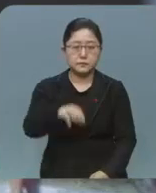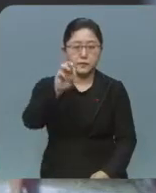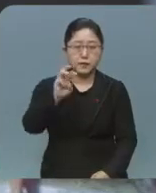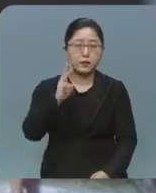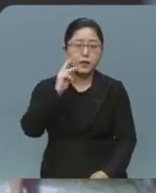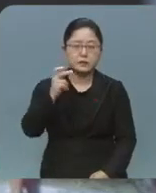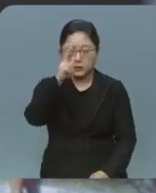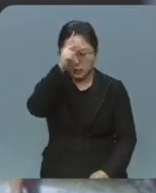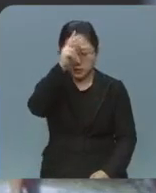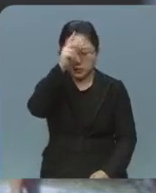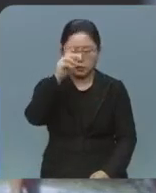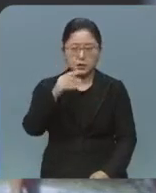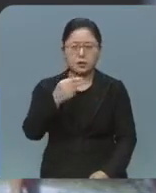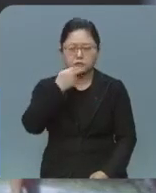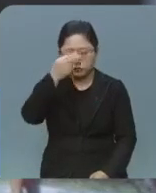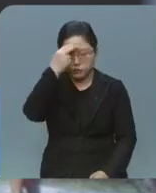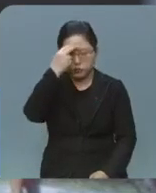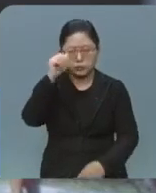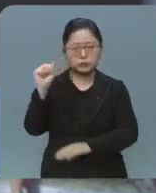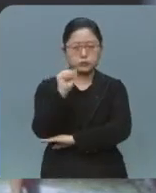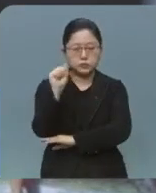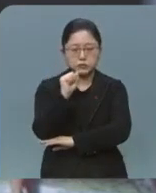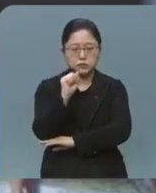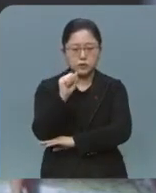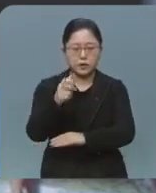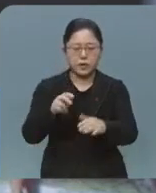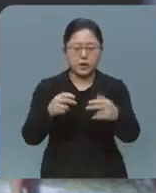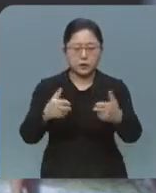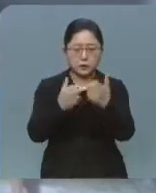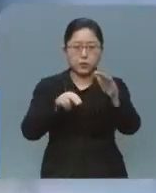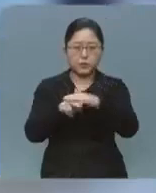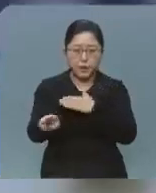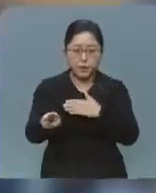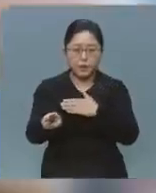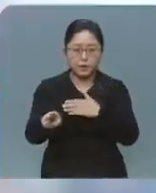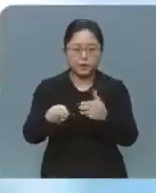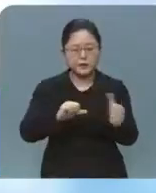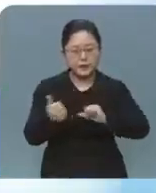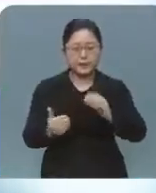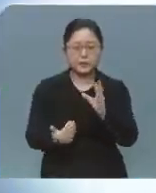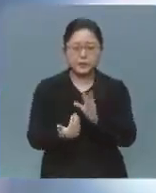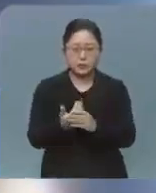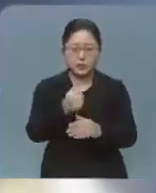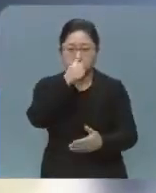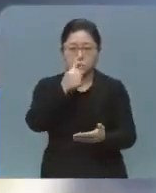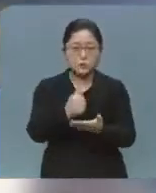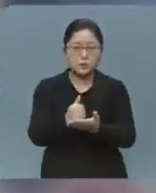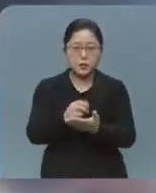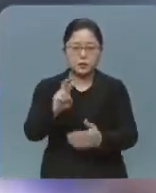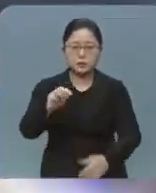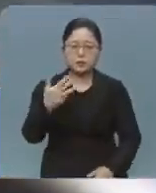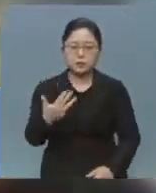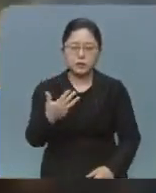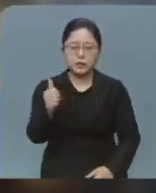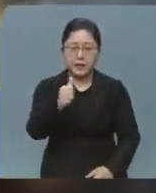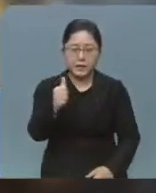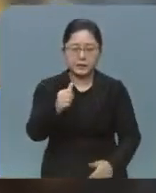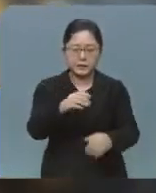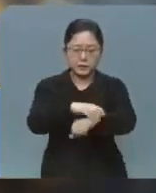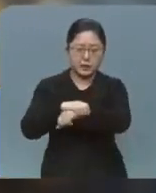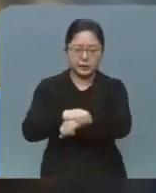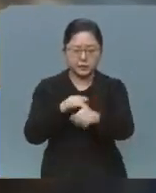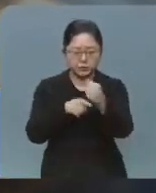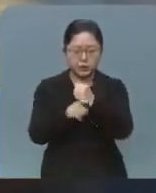광주 광산경찰서는 술을 마시고 차를 몰다가 뺑소니 사고와 사망사고를 낸 혐의로 28살 A씨를